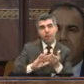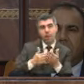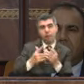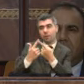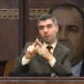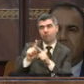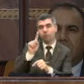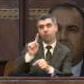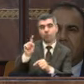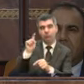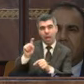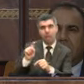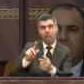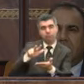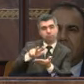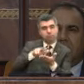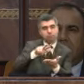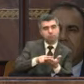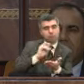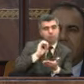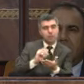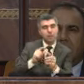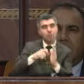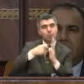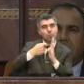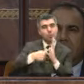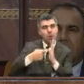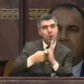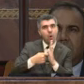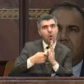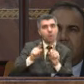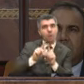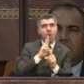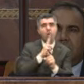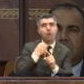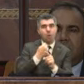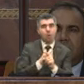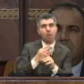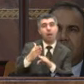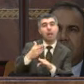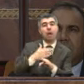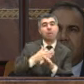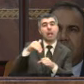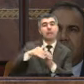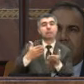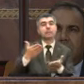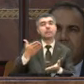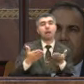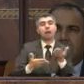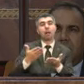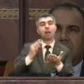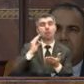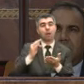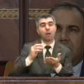الجماعات بعد اعتماد هذا المشروع من طرف حكومة السيد عباس الفاسي، وبعد تثمينه من طرف